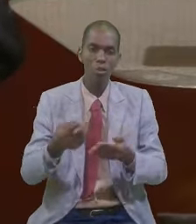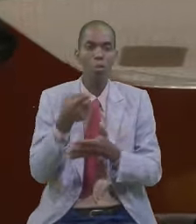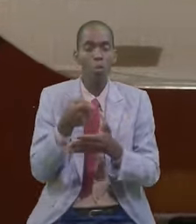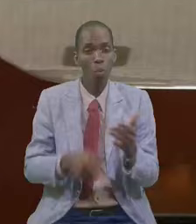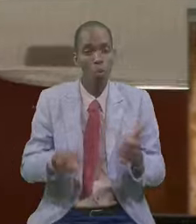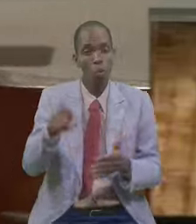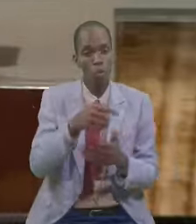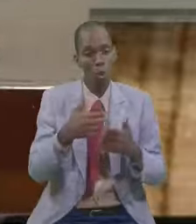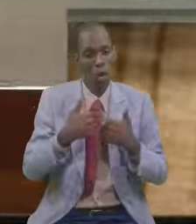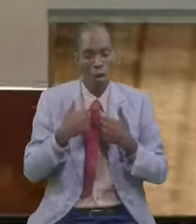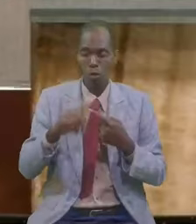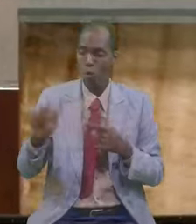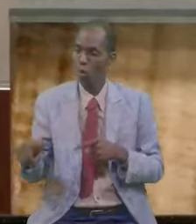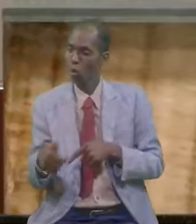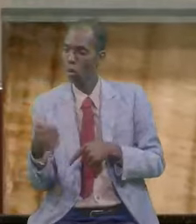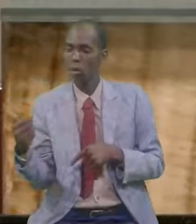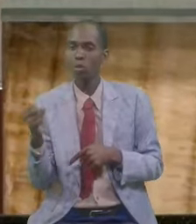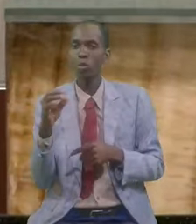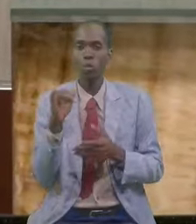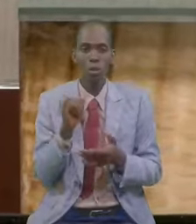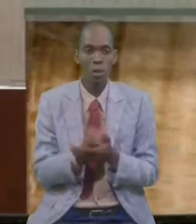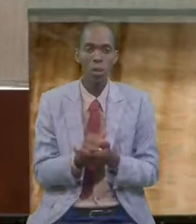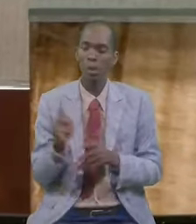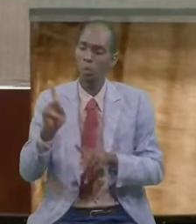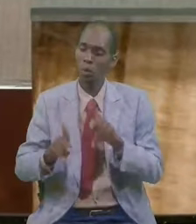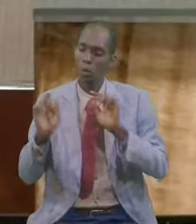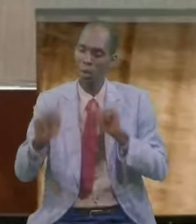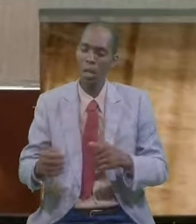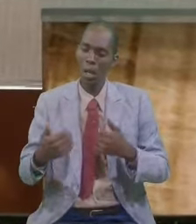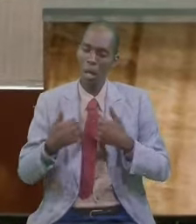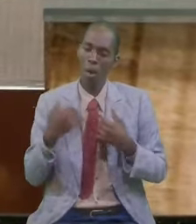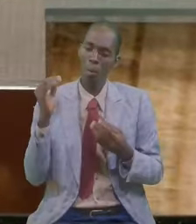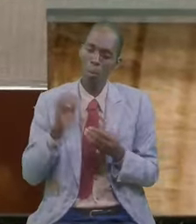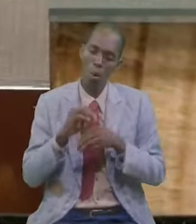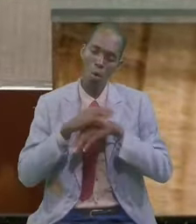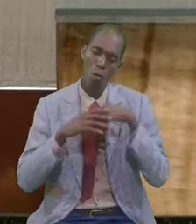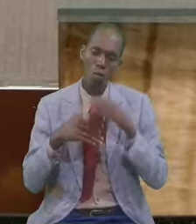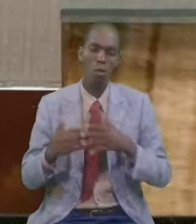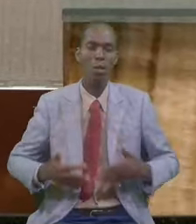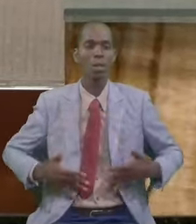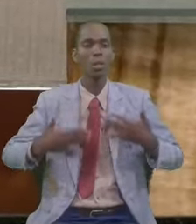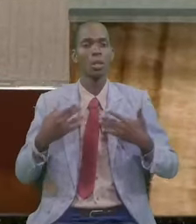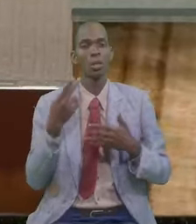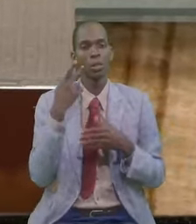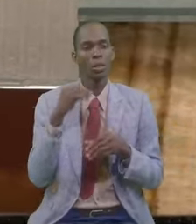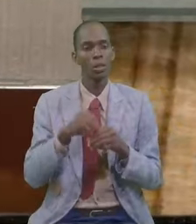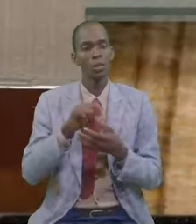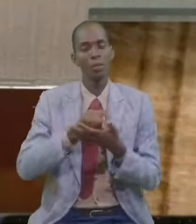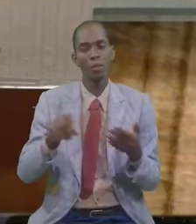tu vas leur prêter ce que tu as afin qu'ils mènent une vie au complet. Le verset